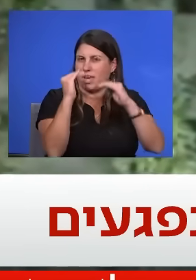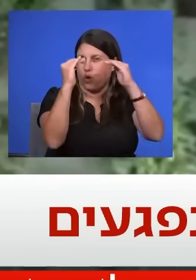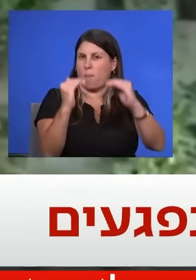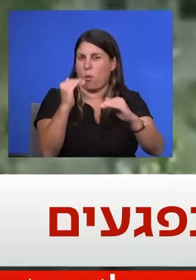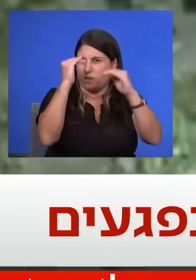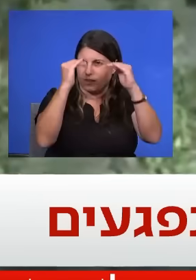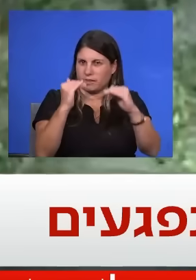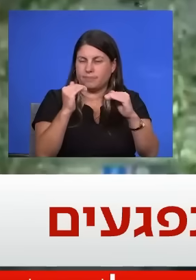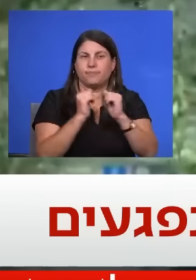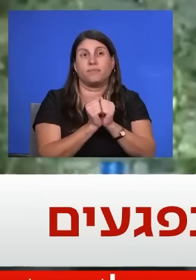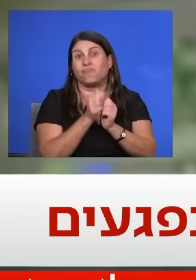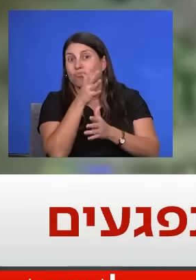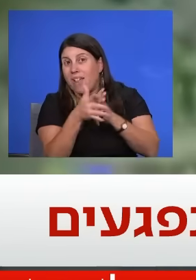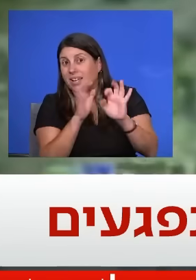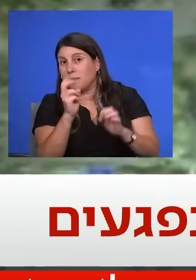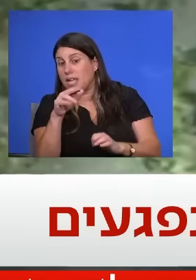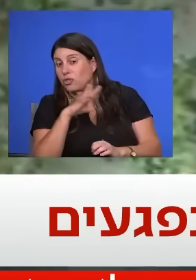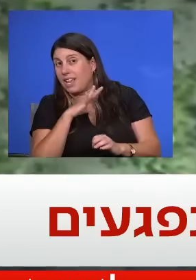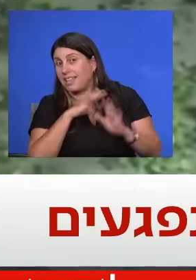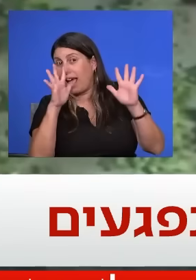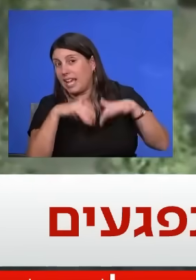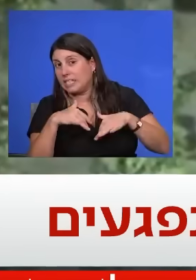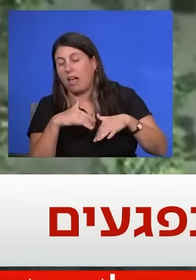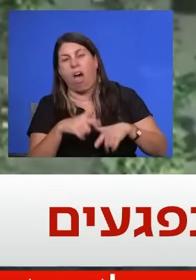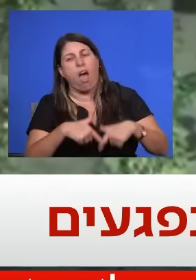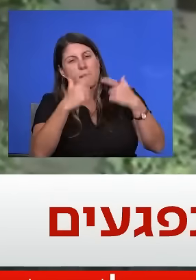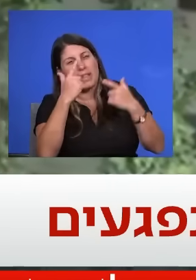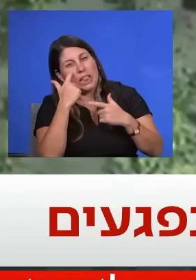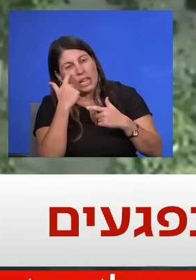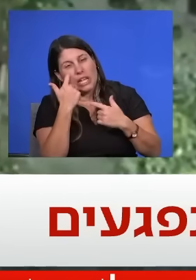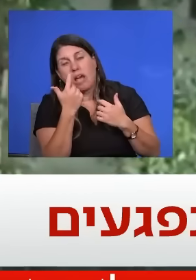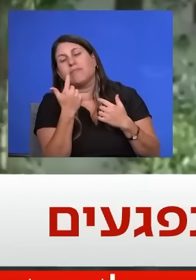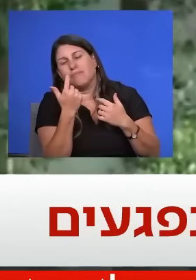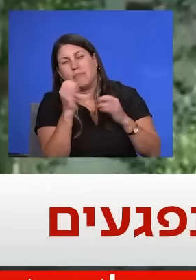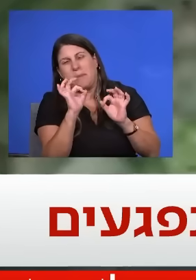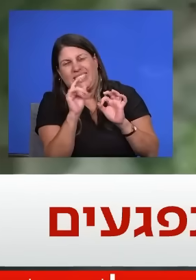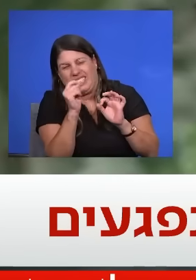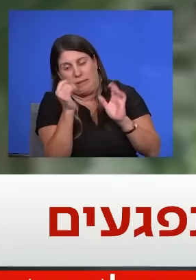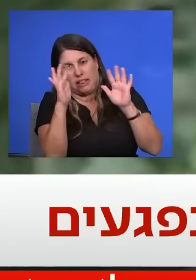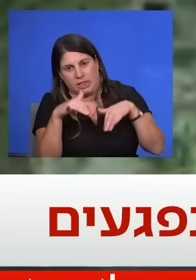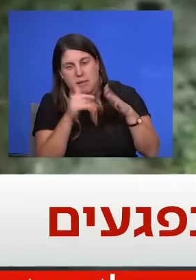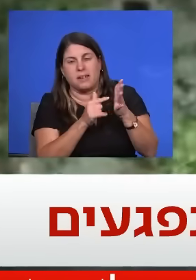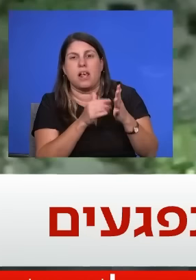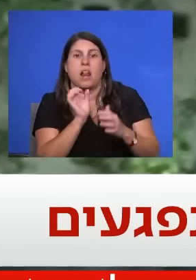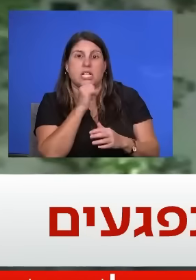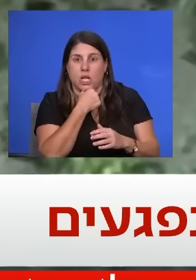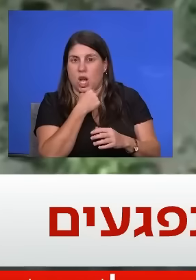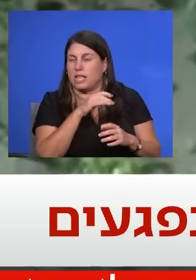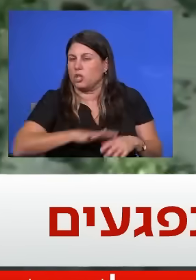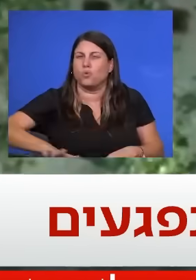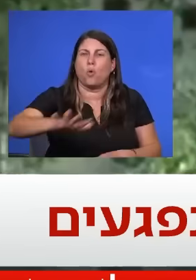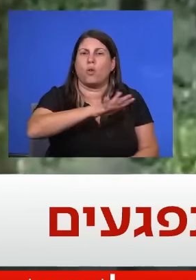לך אם יש סכנת קריסה, תשמעי, הבניין הזה נראה כאילו באמת הוא עומד ליפול, כי הוא בניין מאוד מאוד ישן, בכלל זו שכונה ישנה